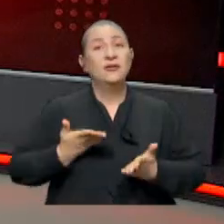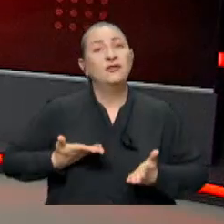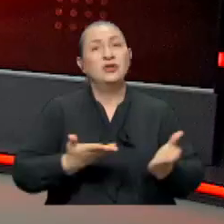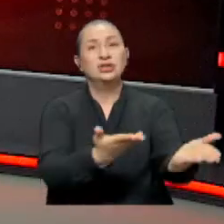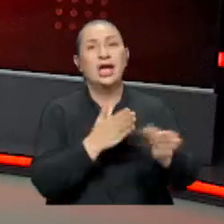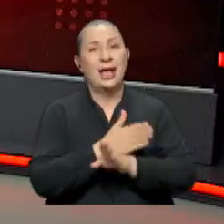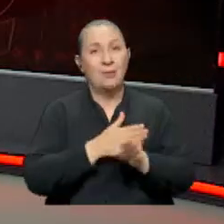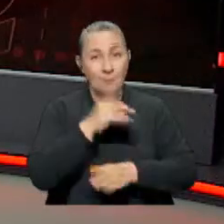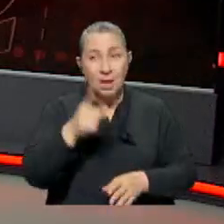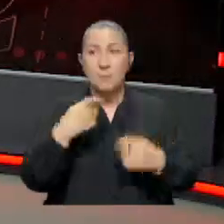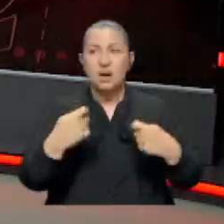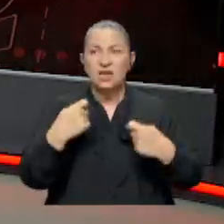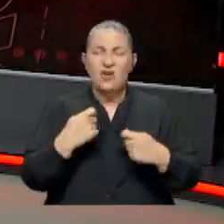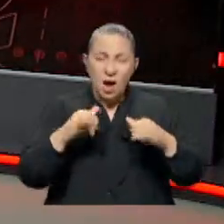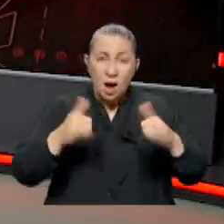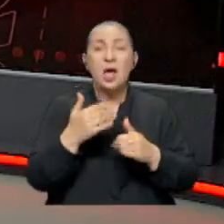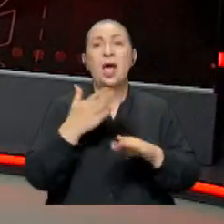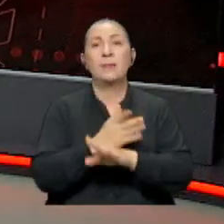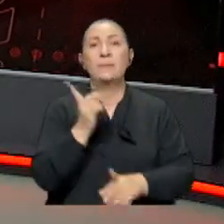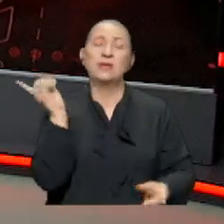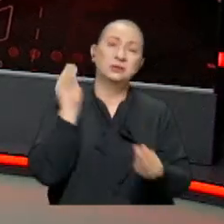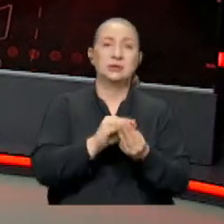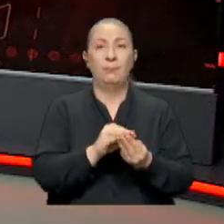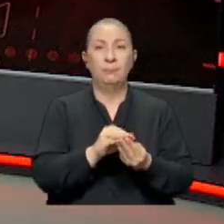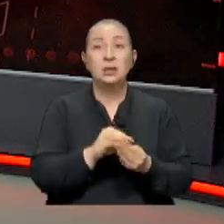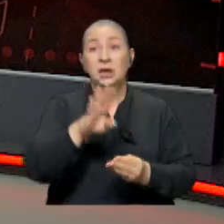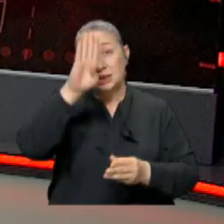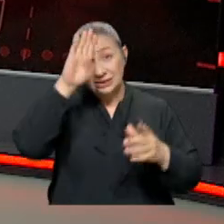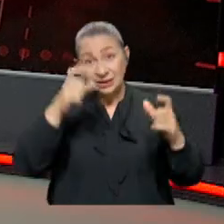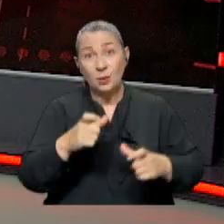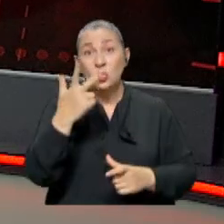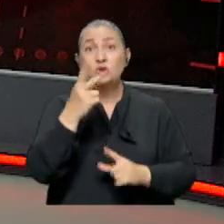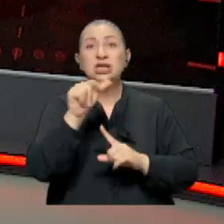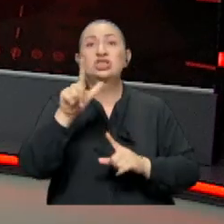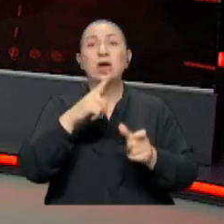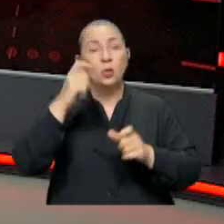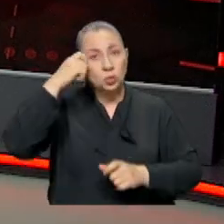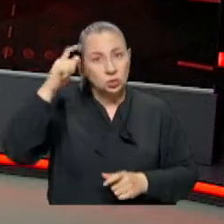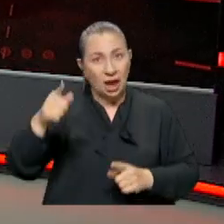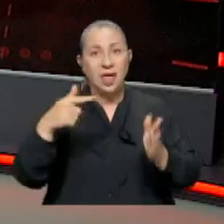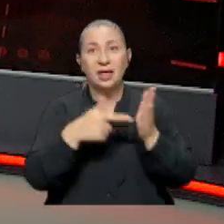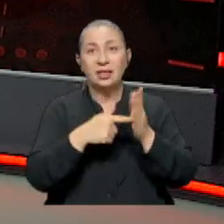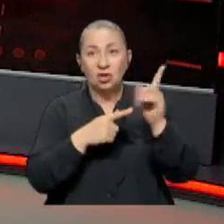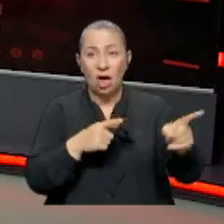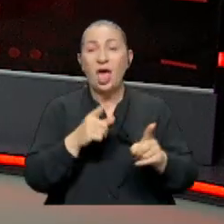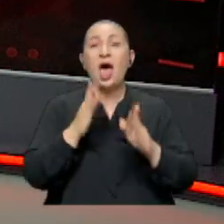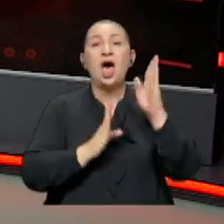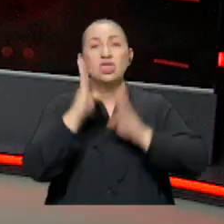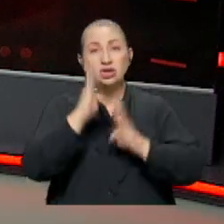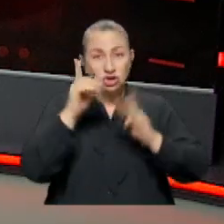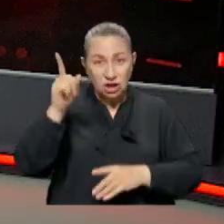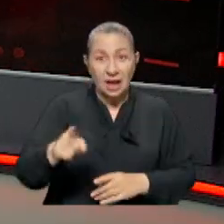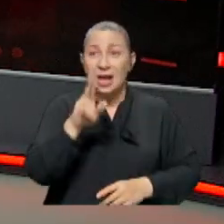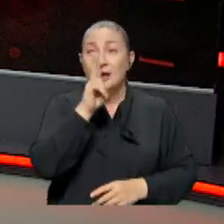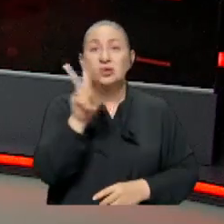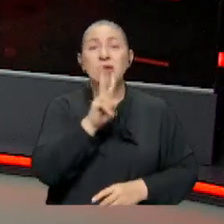fırıncılar maliyetler arttı diyerek ekmeğe bir zam daha yaptı. İstanbul'un 3 ilçesinde Üsküdar, Kadıköy ve Ataşehir'de